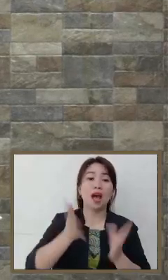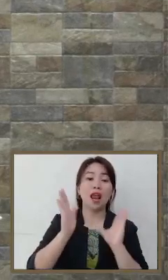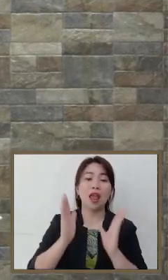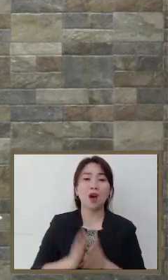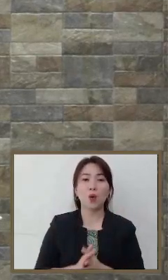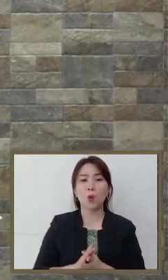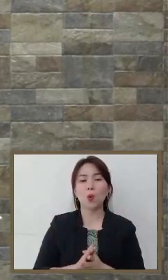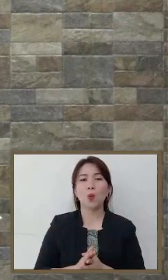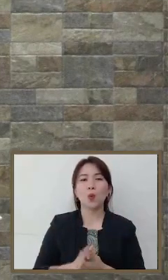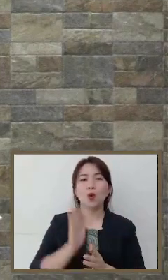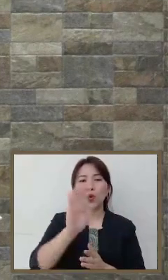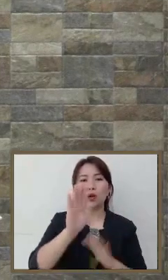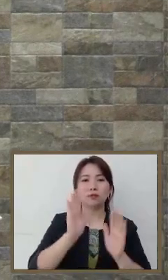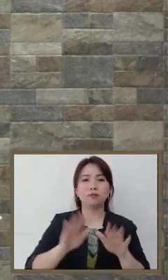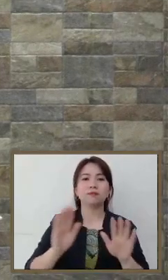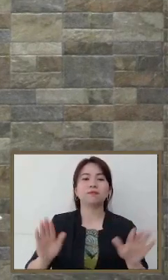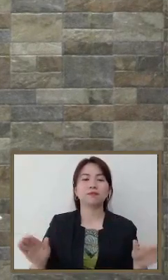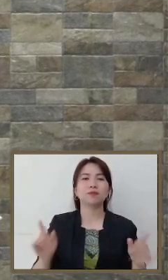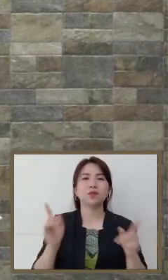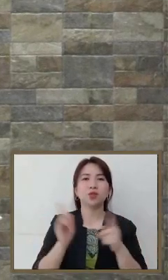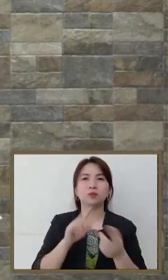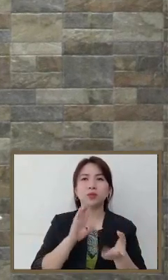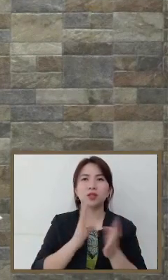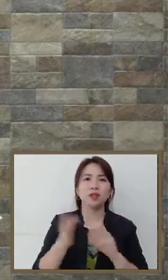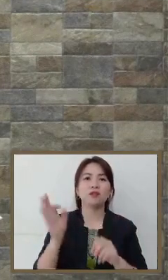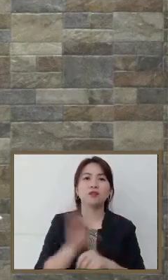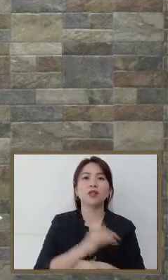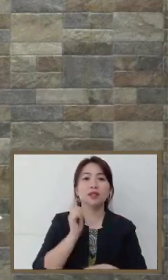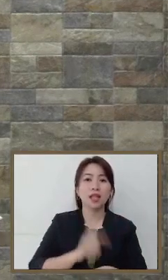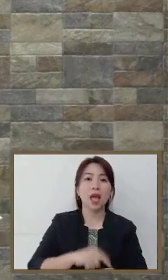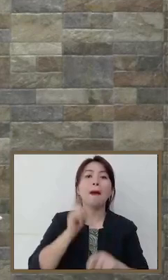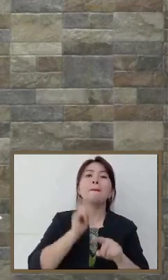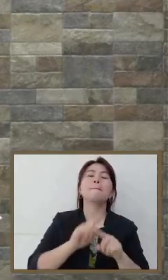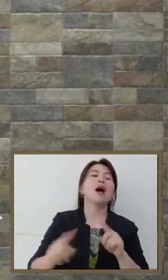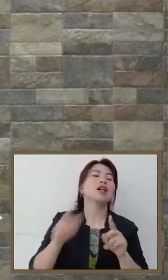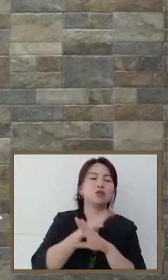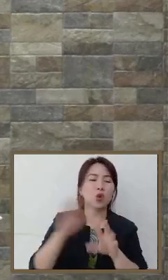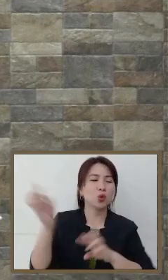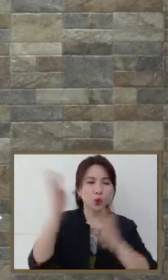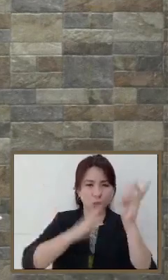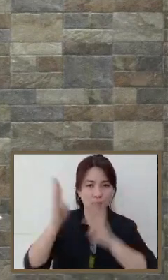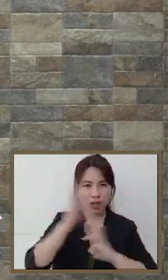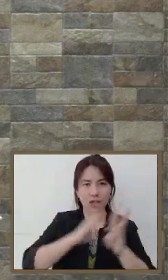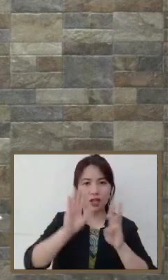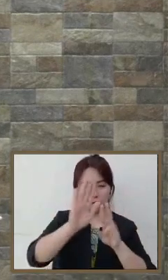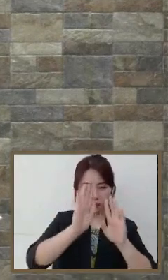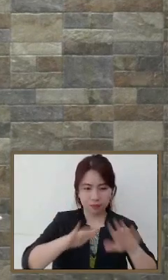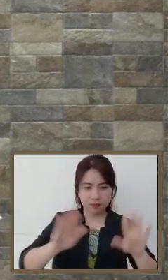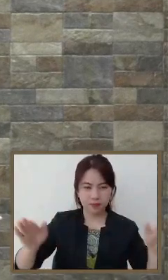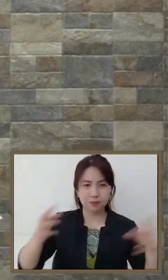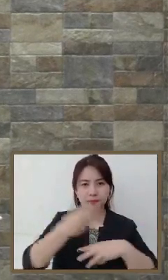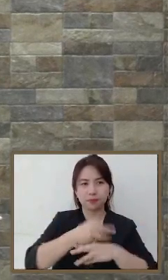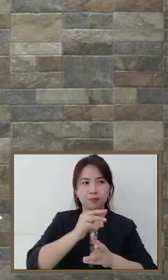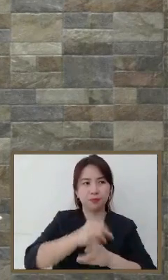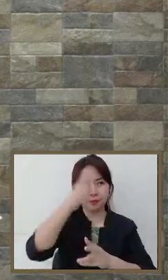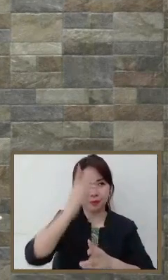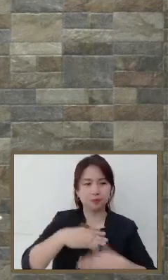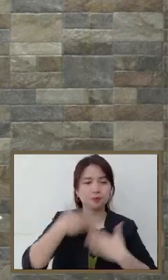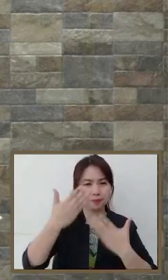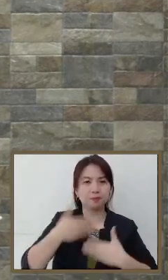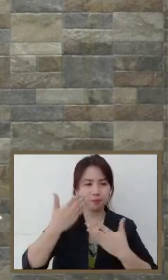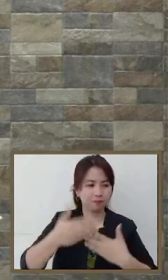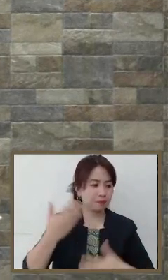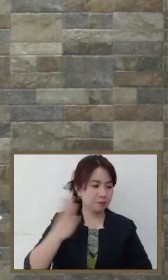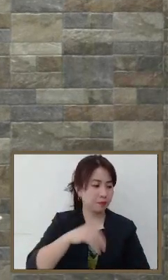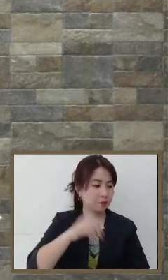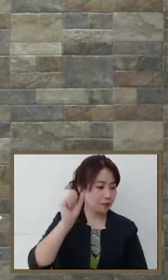medyo nasaktan kayo pero Hwag kayong mag-alala Pinasaya ng mga anak ninyo ang Panginoon and time will come Kayo po bilang isang magulang mare-realize niyo buta